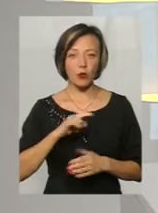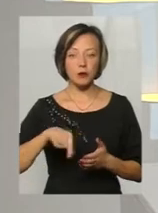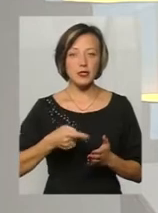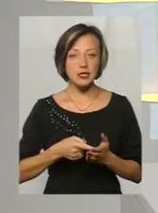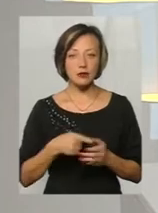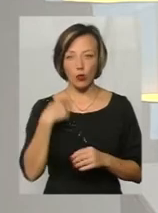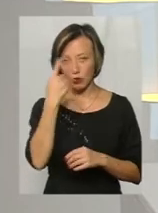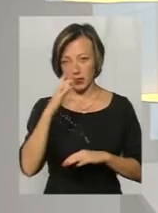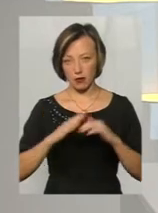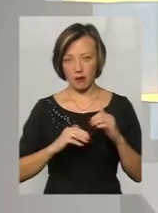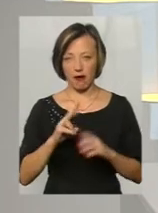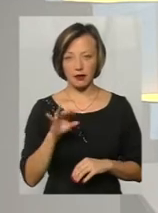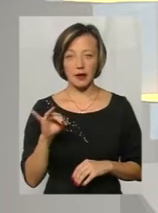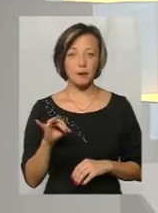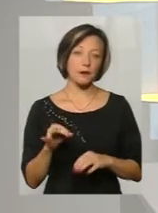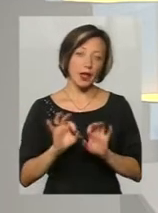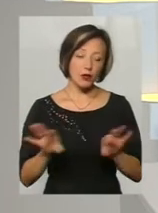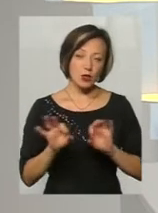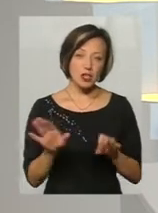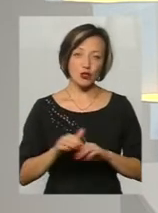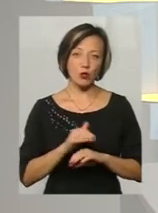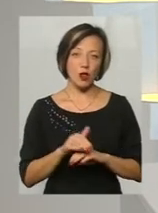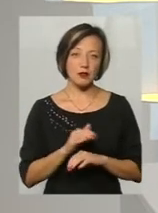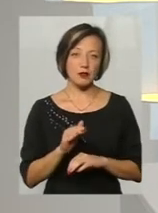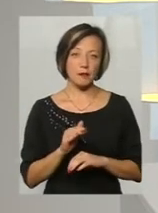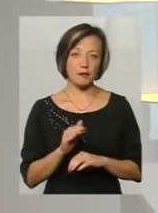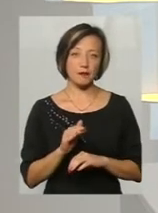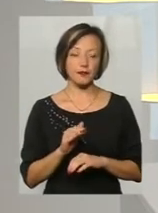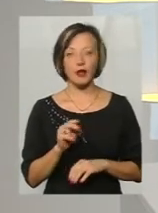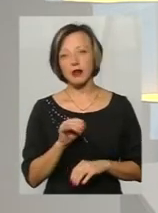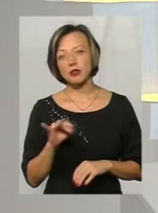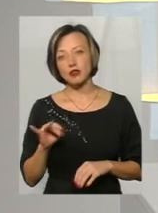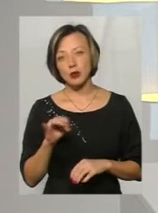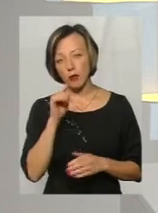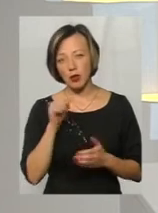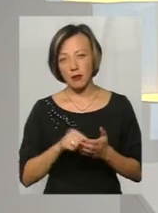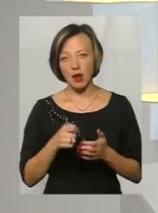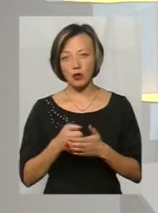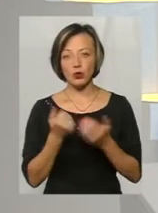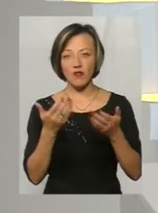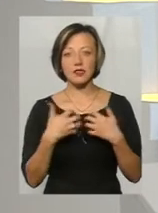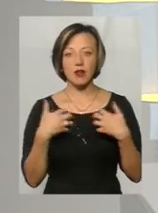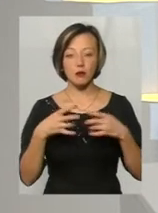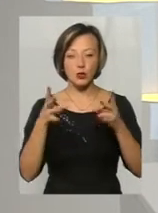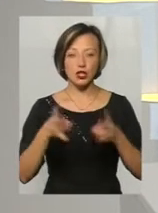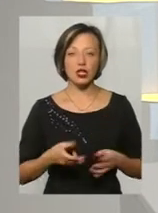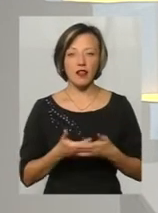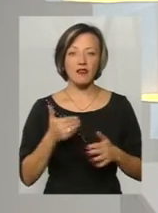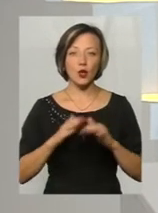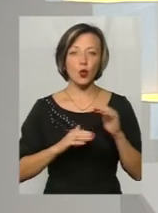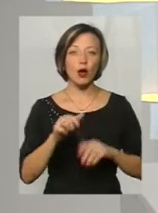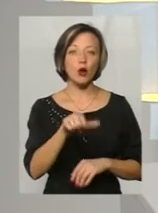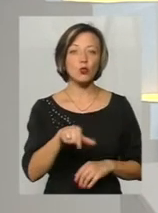з особистої практики. Отож, розкажіть, будь ласка, чи потрапляли до вас тварини, які постраждали від рук людини,